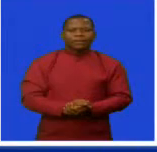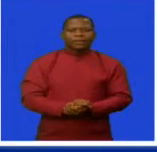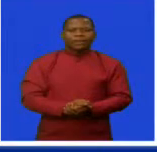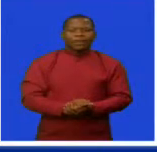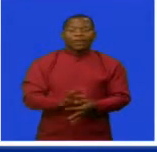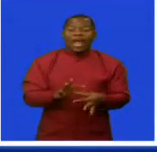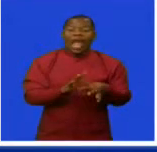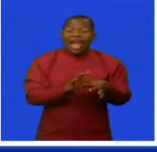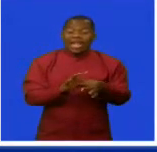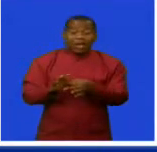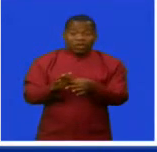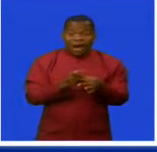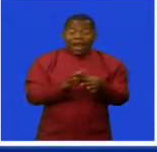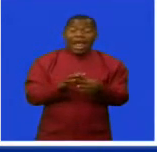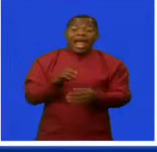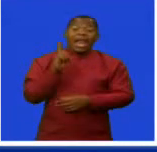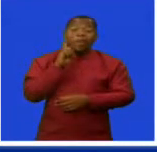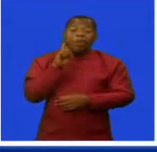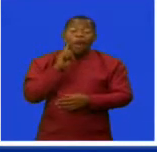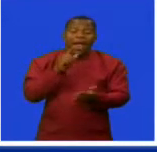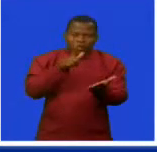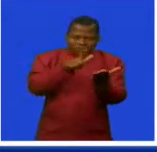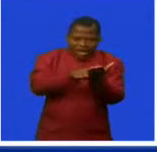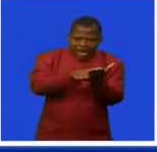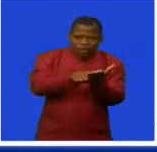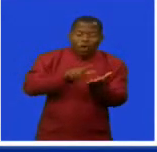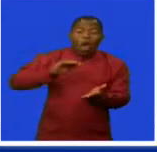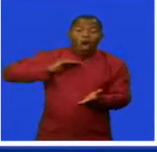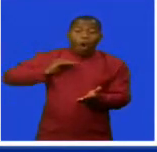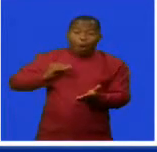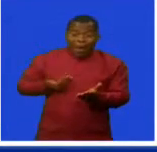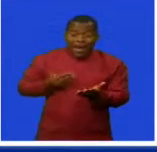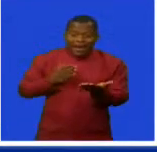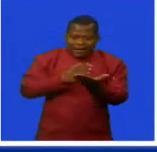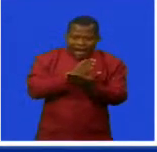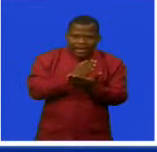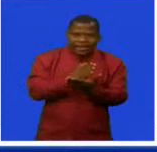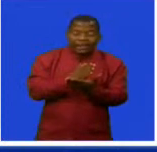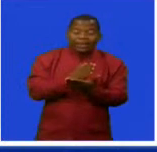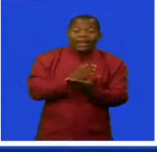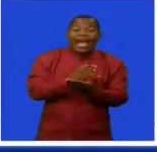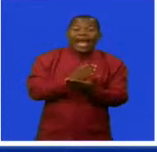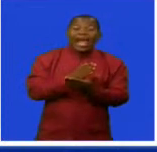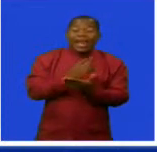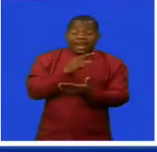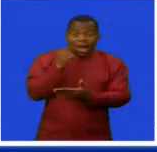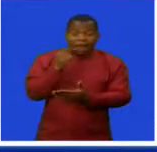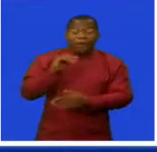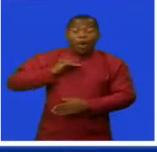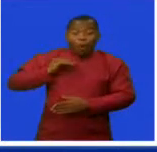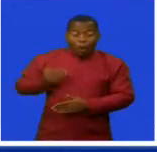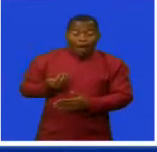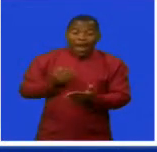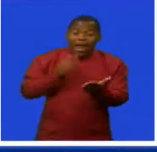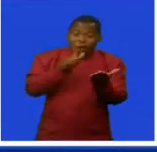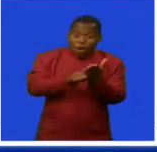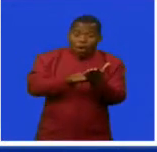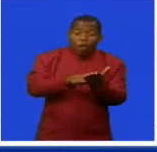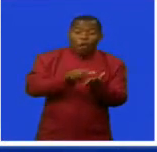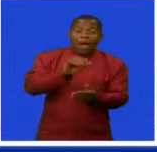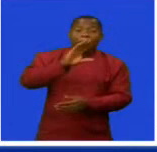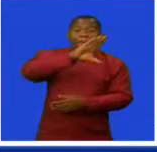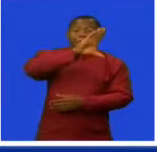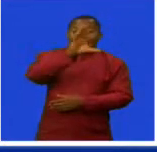Inhlangano lebuke temthetho nemalungelo wabomake iWomen and Law Southern Africa ithi nanoma live leSwatini seliyendile imitamo